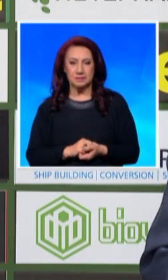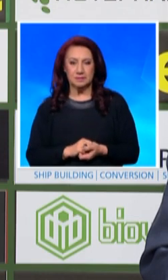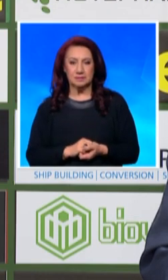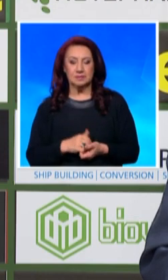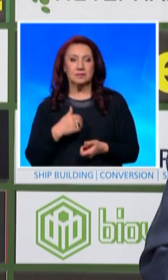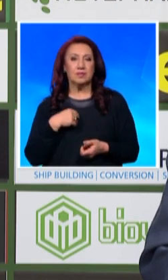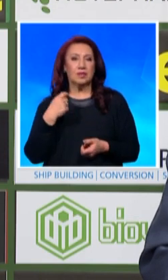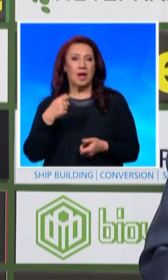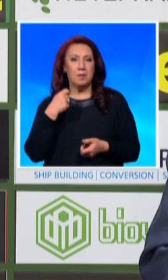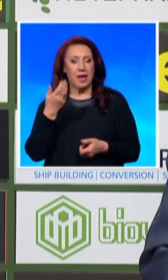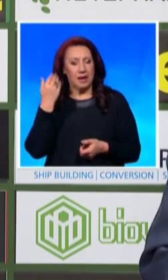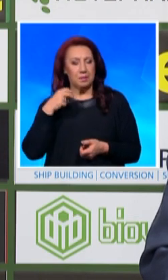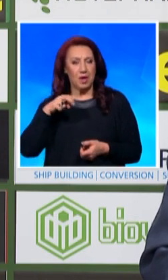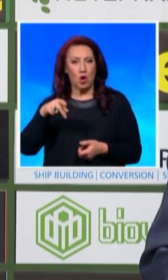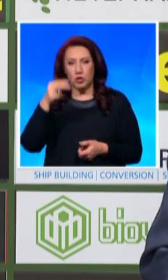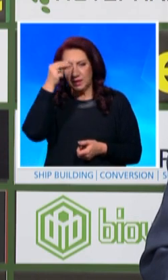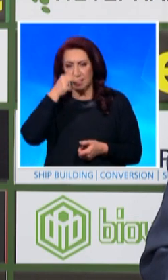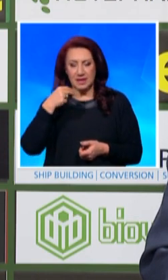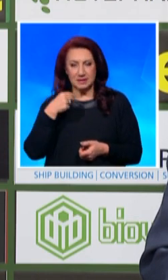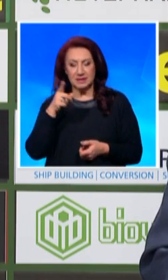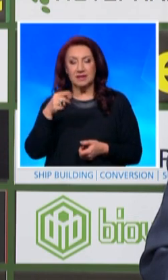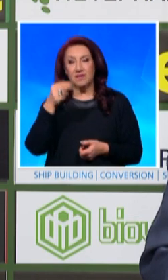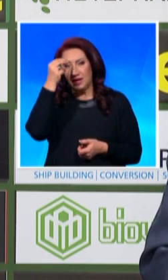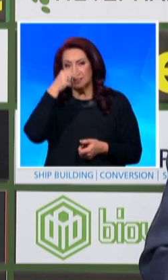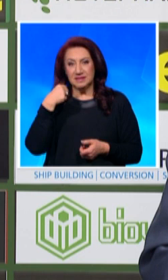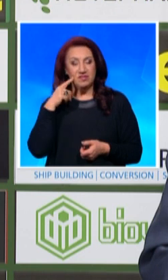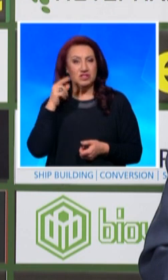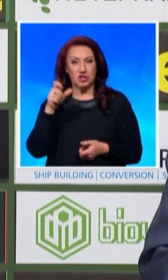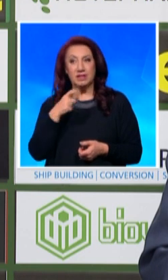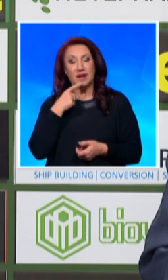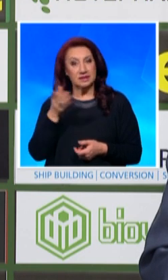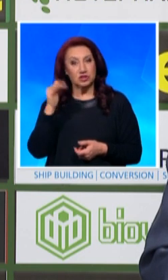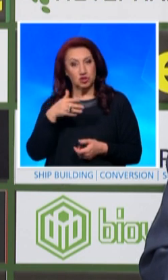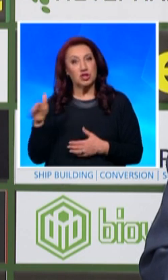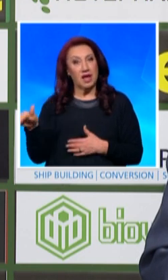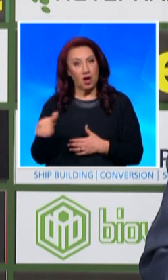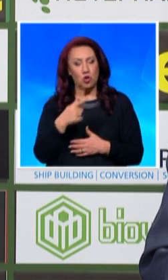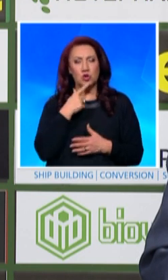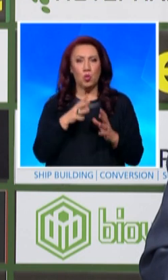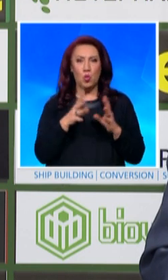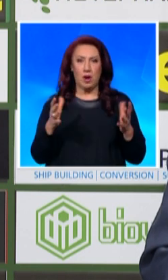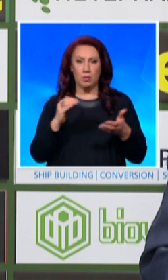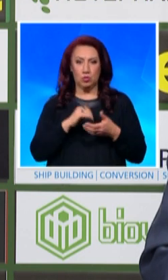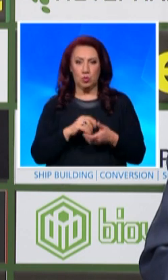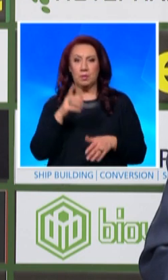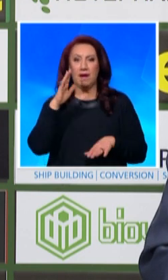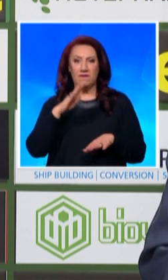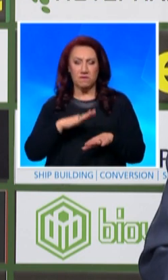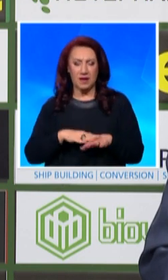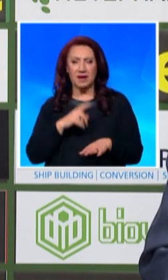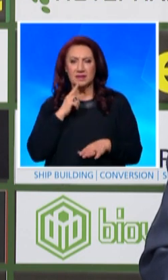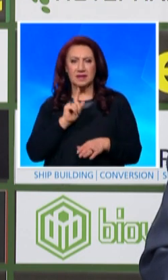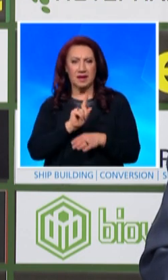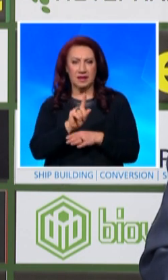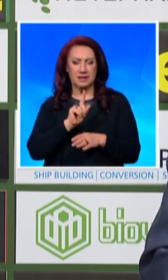Майка ми беше на църква преди 3 месеца и свещеникът ти каза, че ще отида в голям клуб. Ето сега това е факт. 17-те си поредни титли Лудогорец е